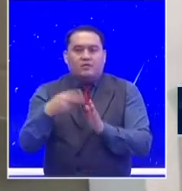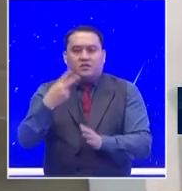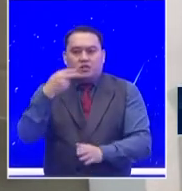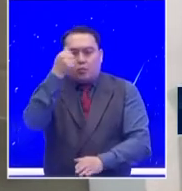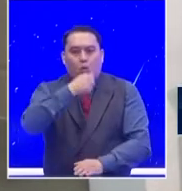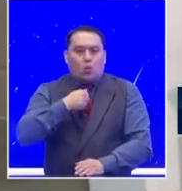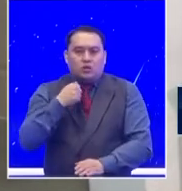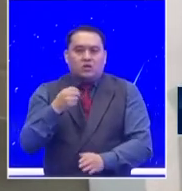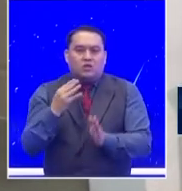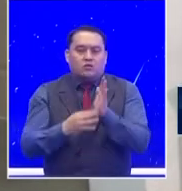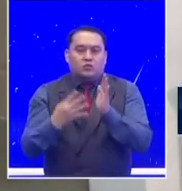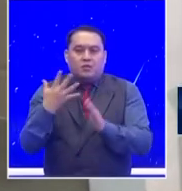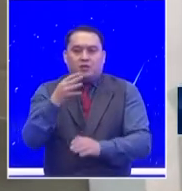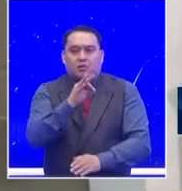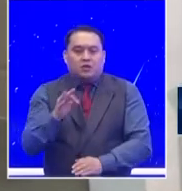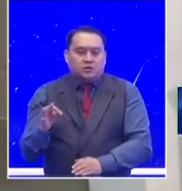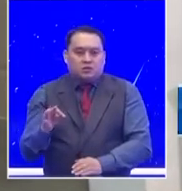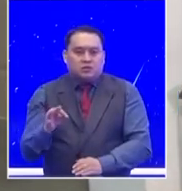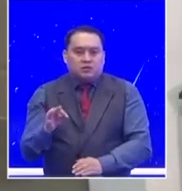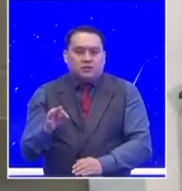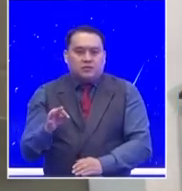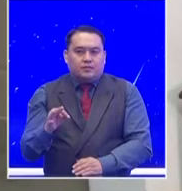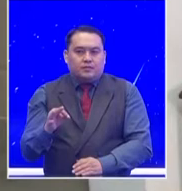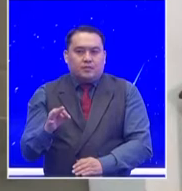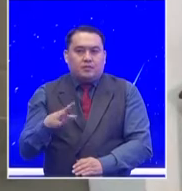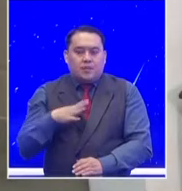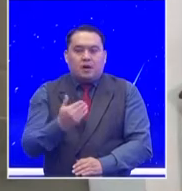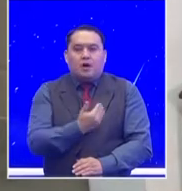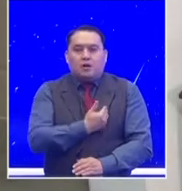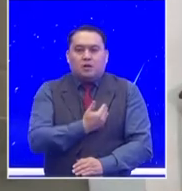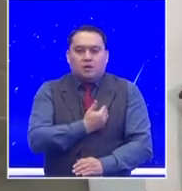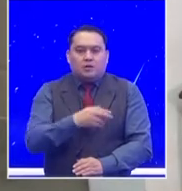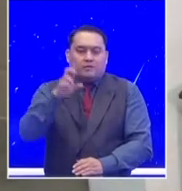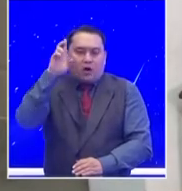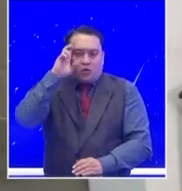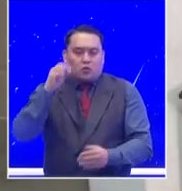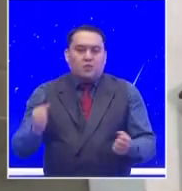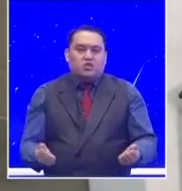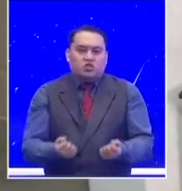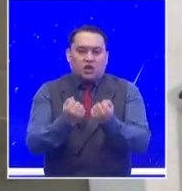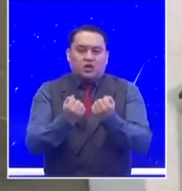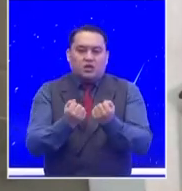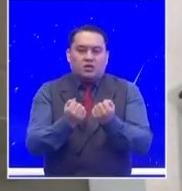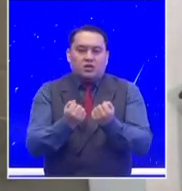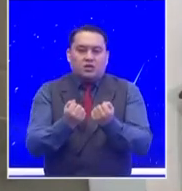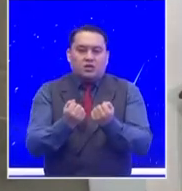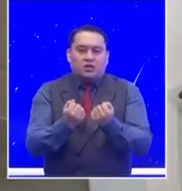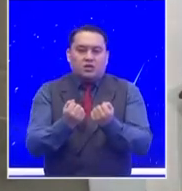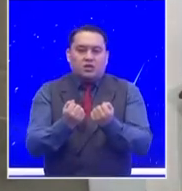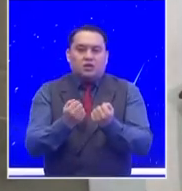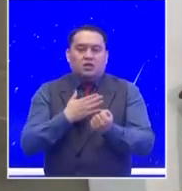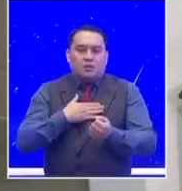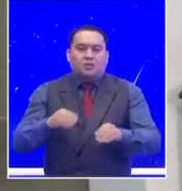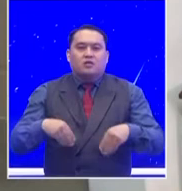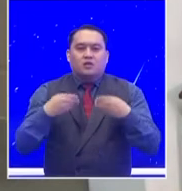году 95% ОСМС-программа. Конечно, мы хотели бы, чтобы наше государство нас поддержало и дала нам возможность,